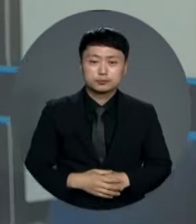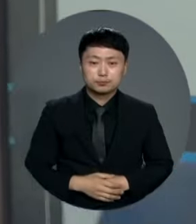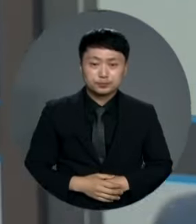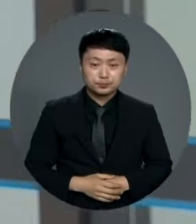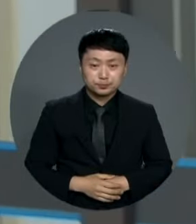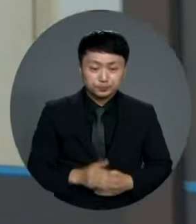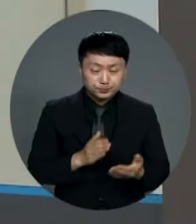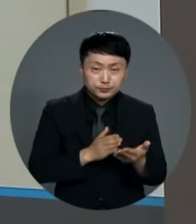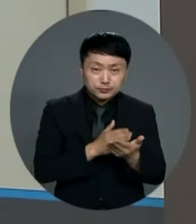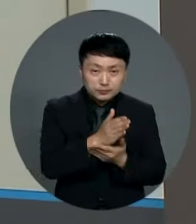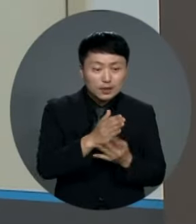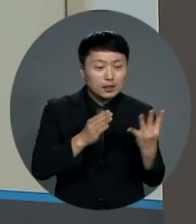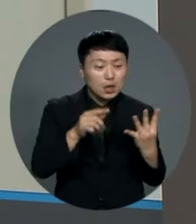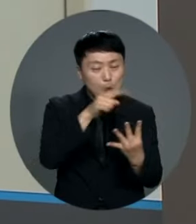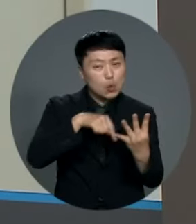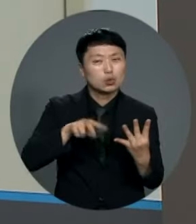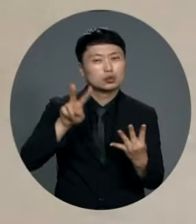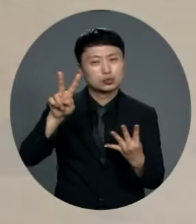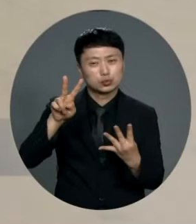두 곳에만 교수가 있습니다.